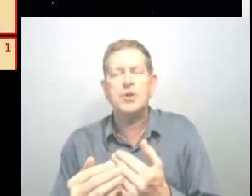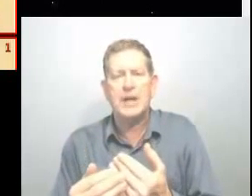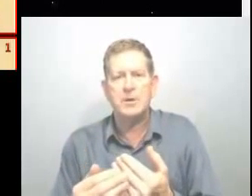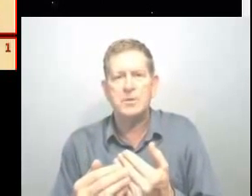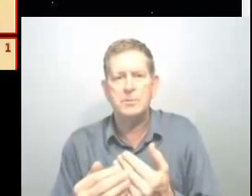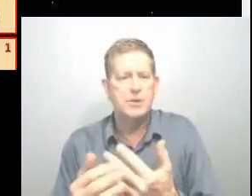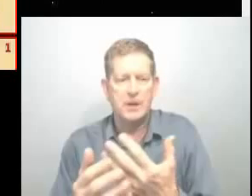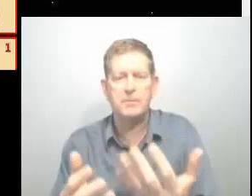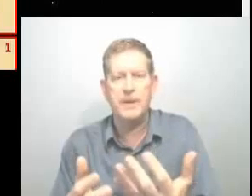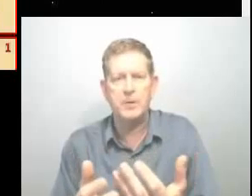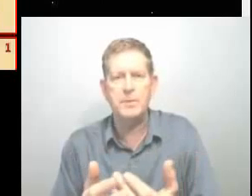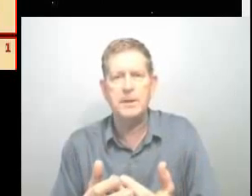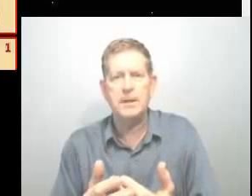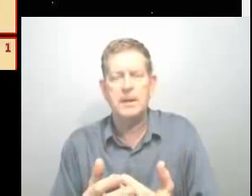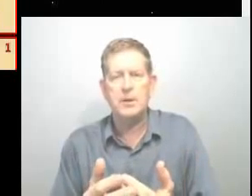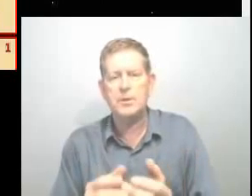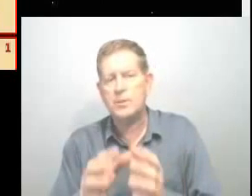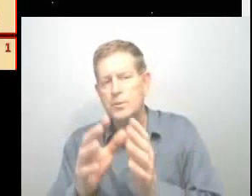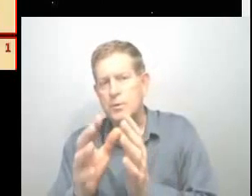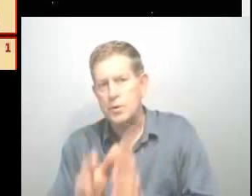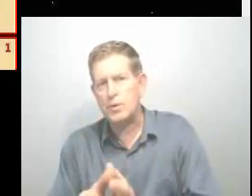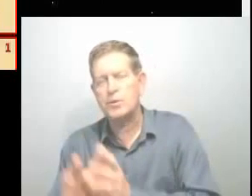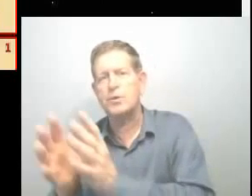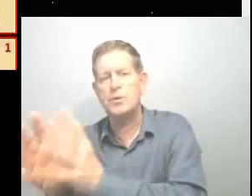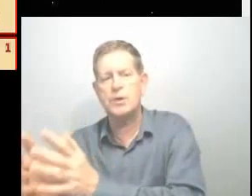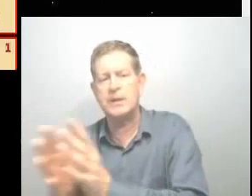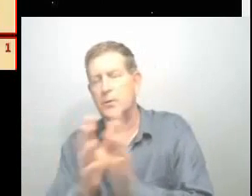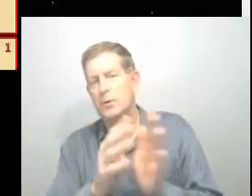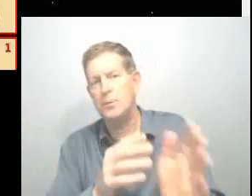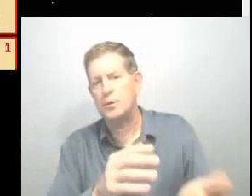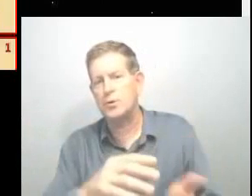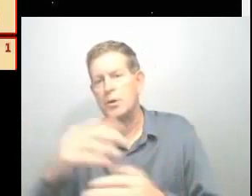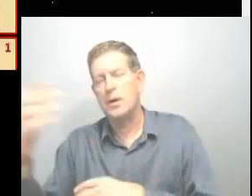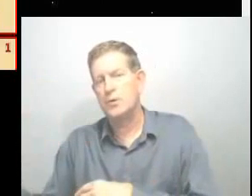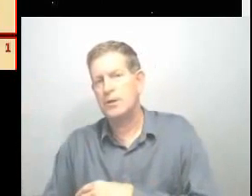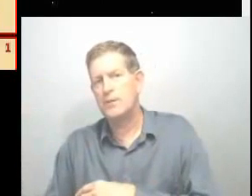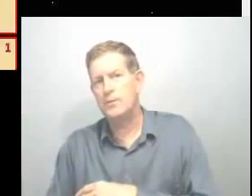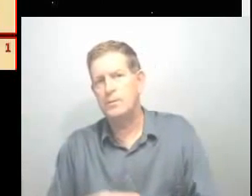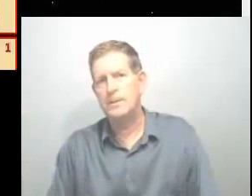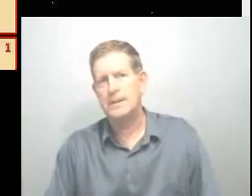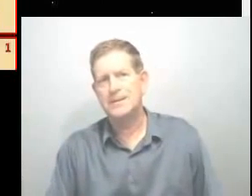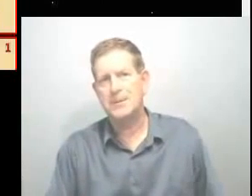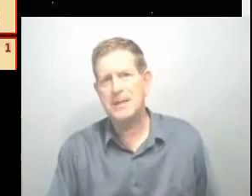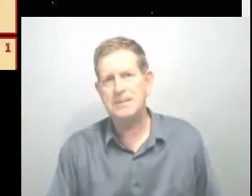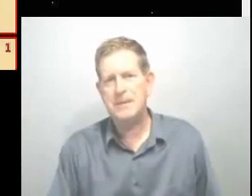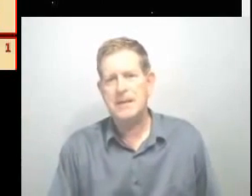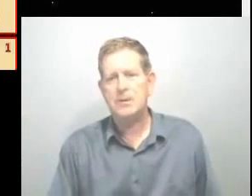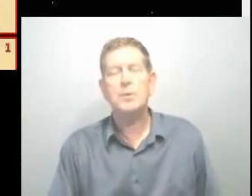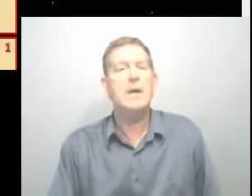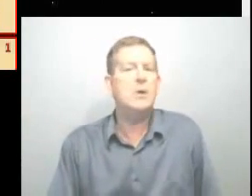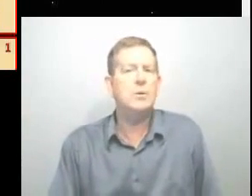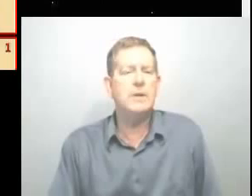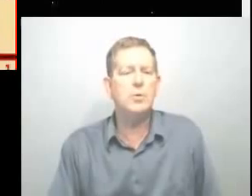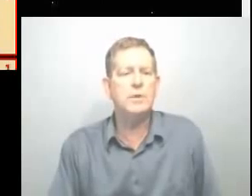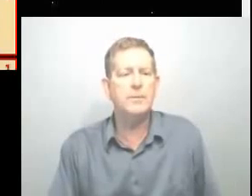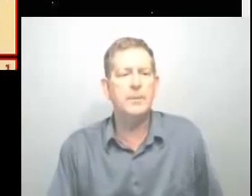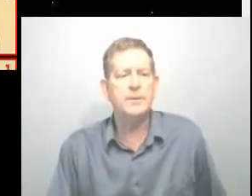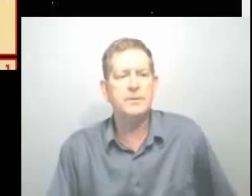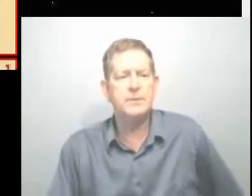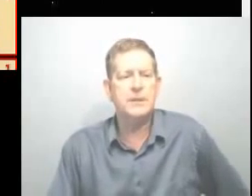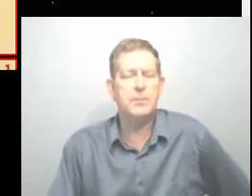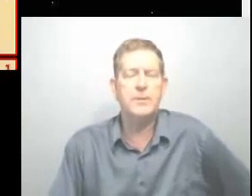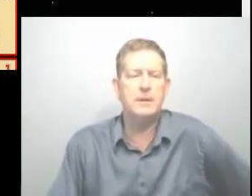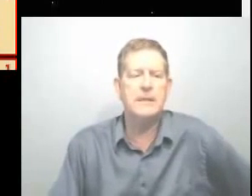qu'adopte chaque verbe lorsqu'on change de sujet, depuis je jusqu'à vous. Ok? Donc écoutez tout